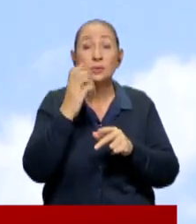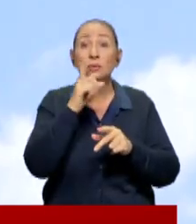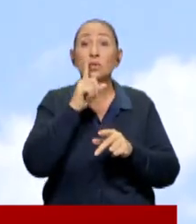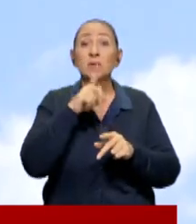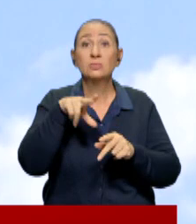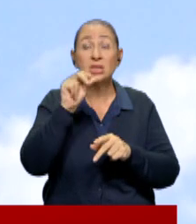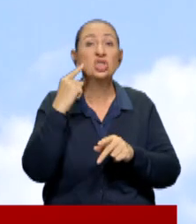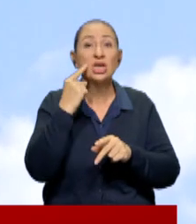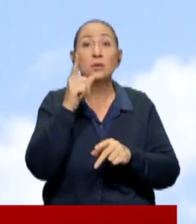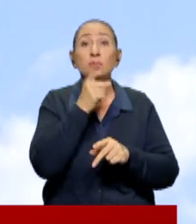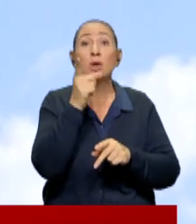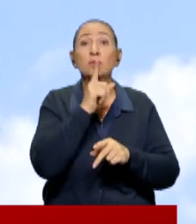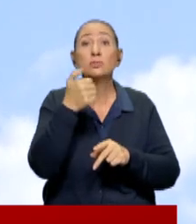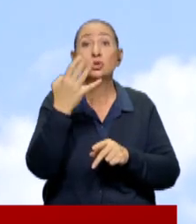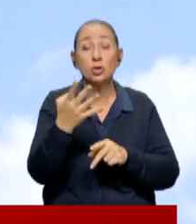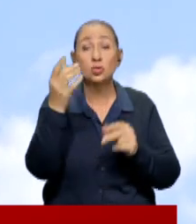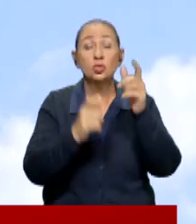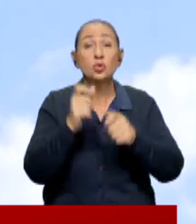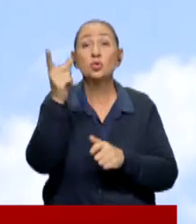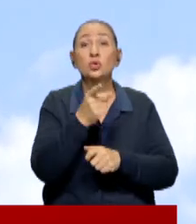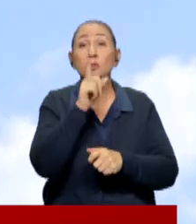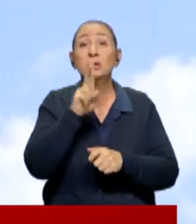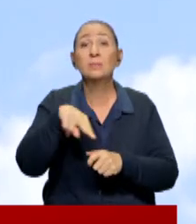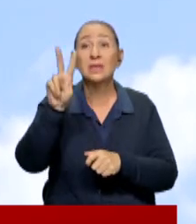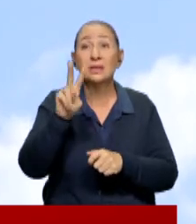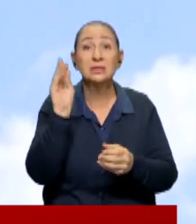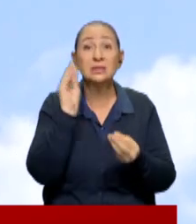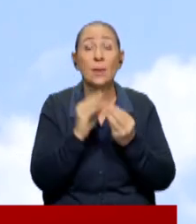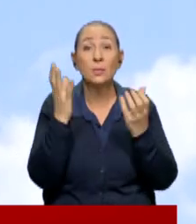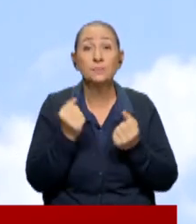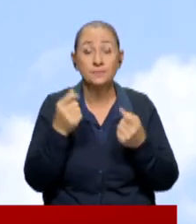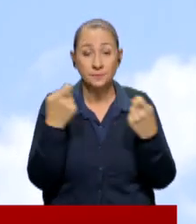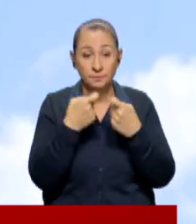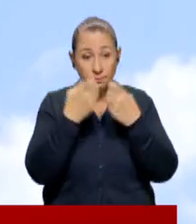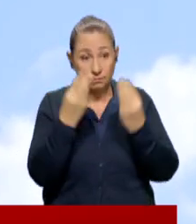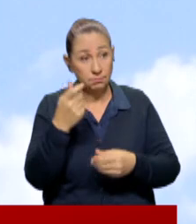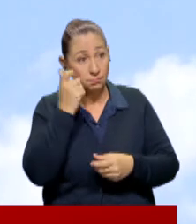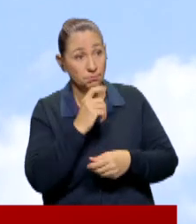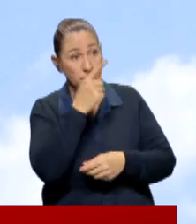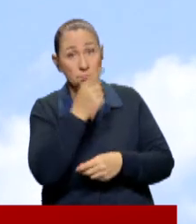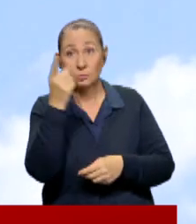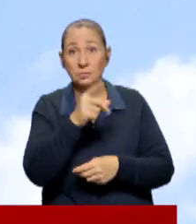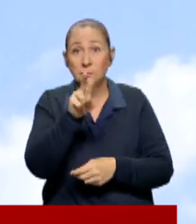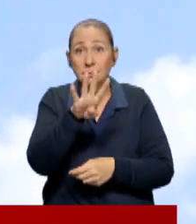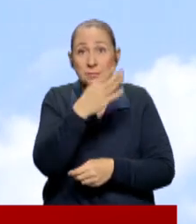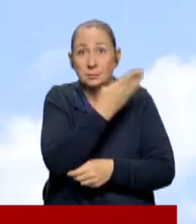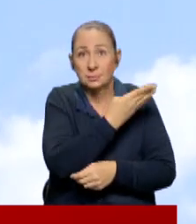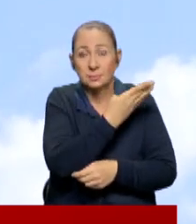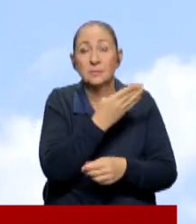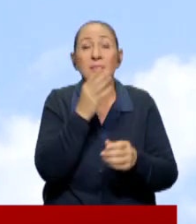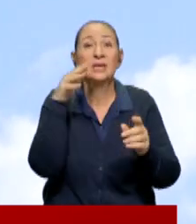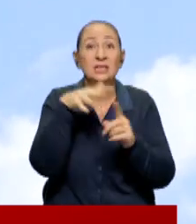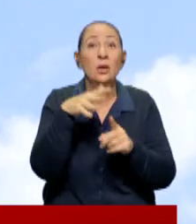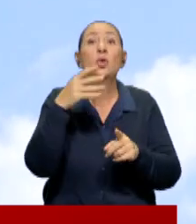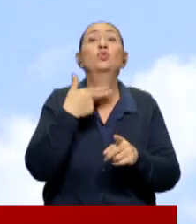şeker %164, süt %127 zam görmüş. Savaşın olduğu Ukrayna'da enflasyon %24, işgalci